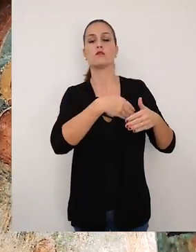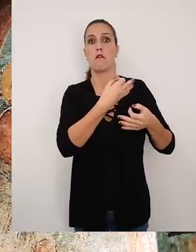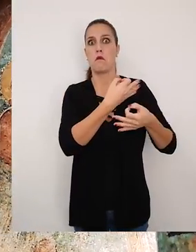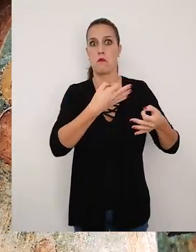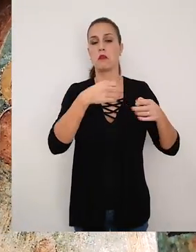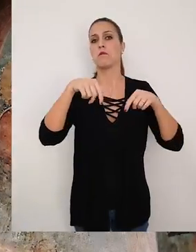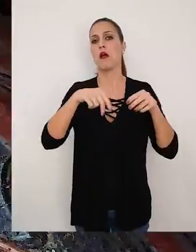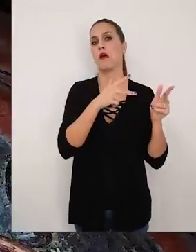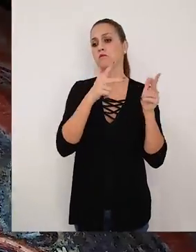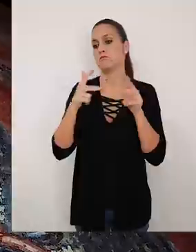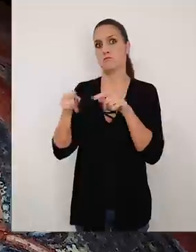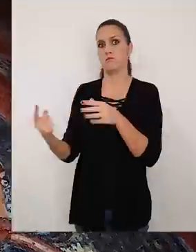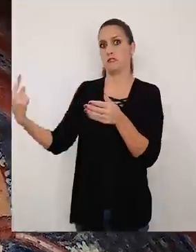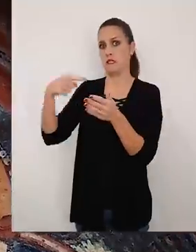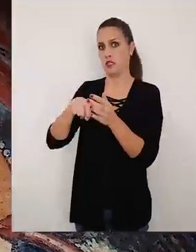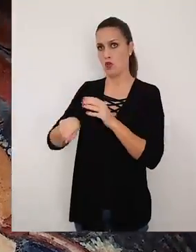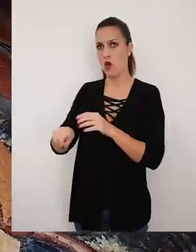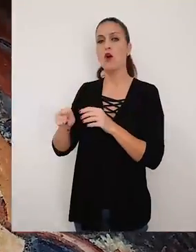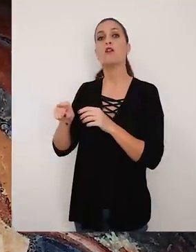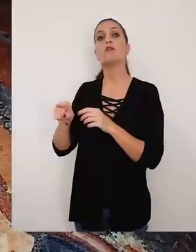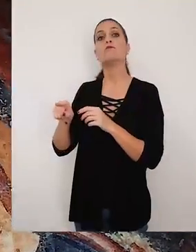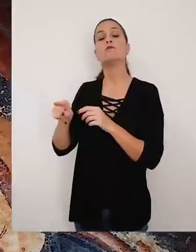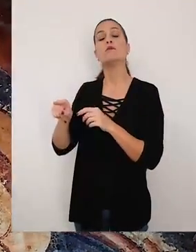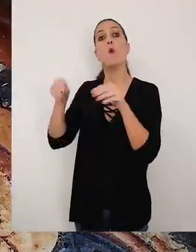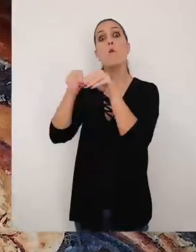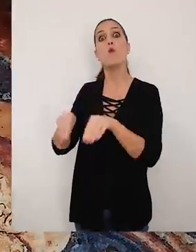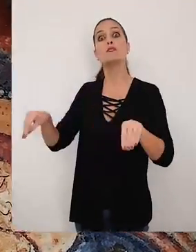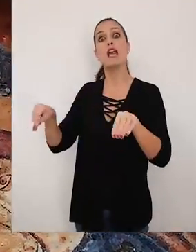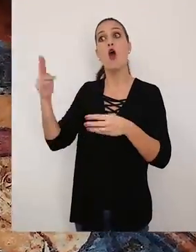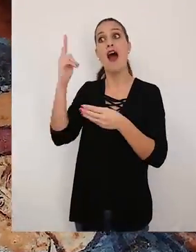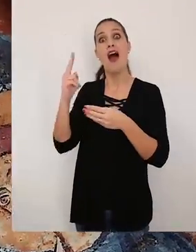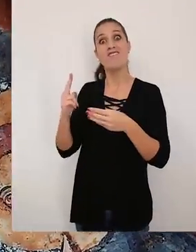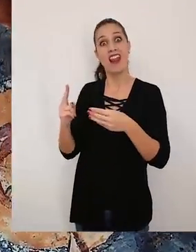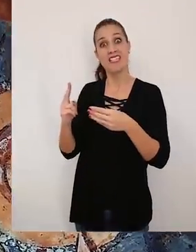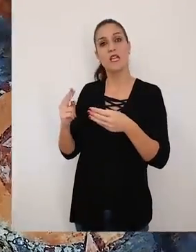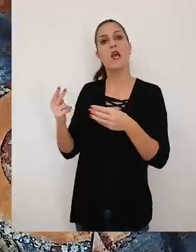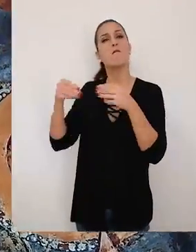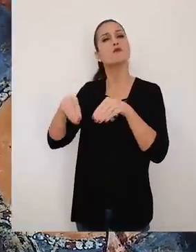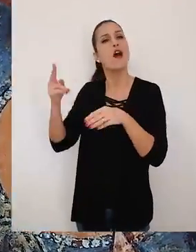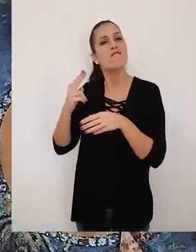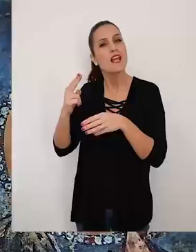degli Affreschi, sito negli ambienti sotterranei di Piazza Episcopo.